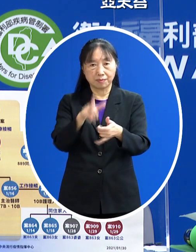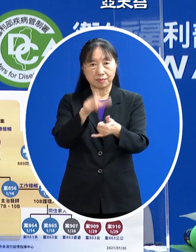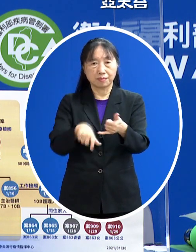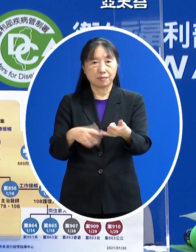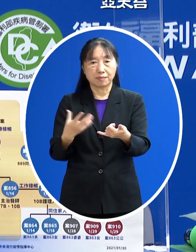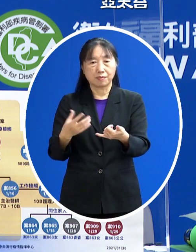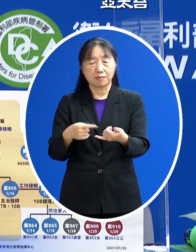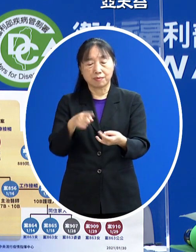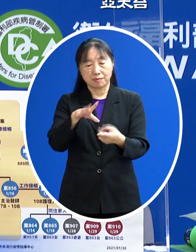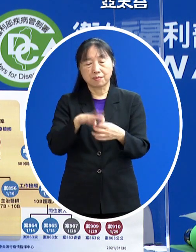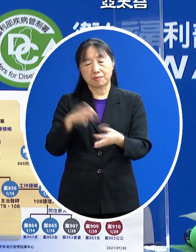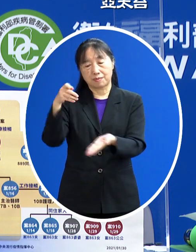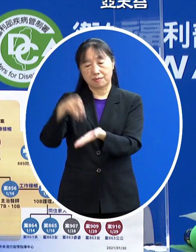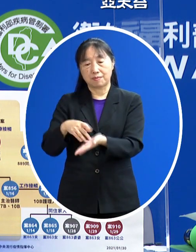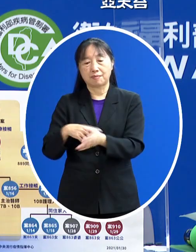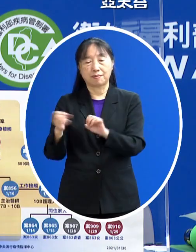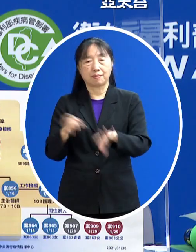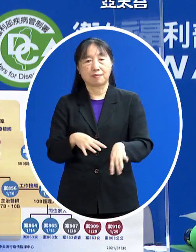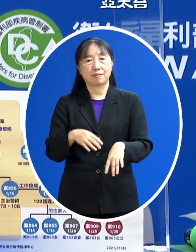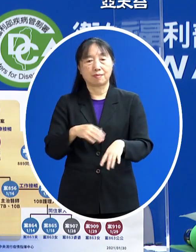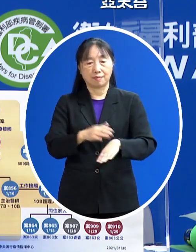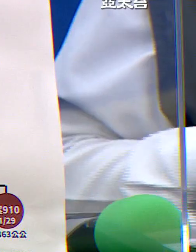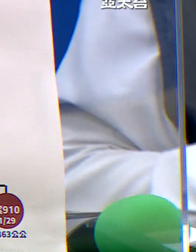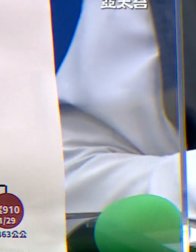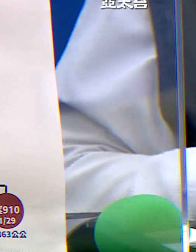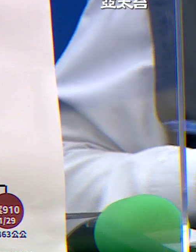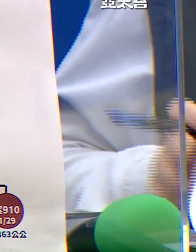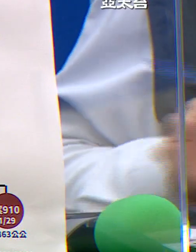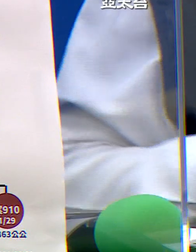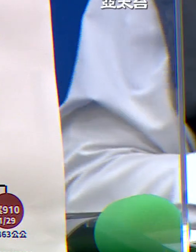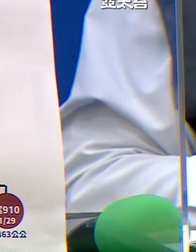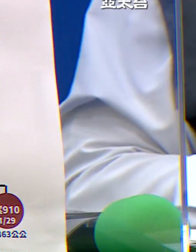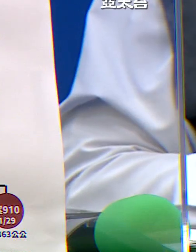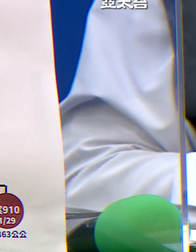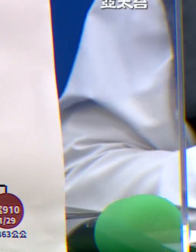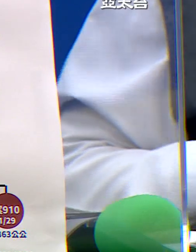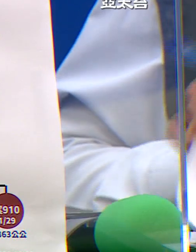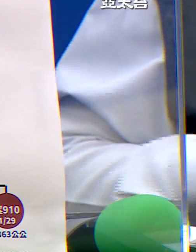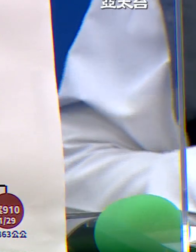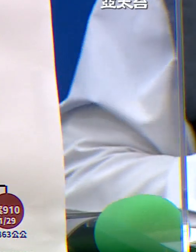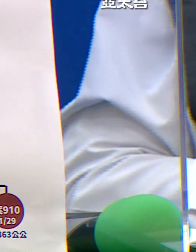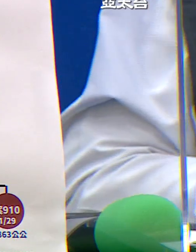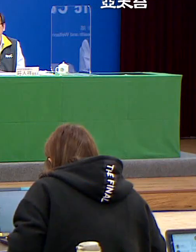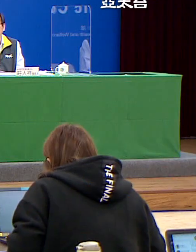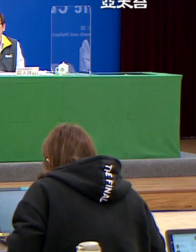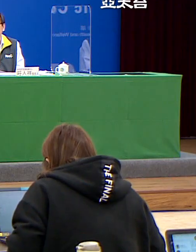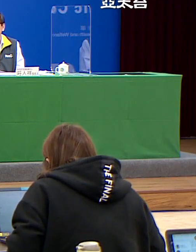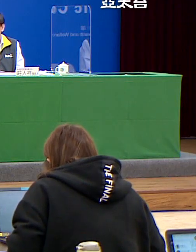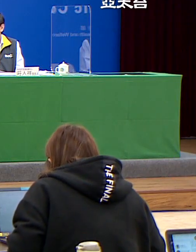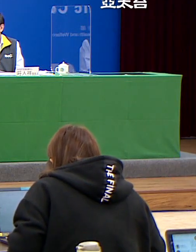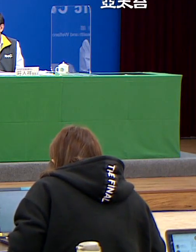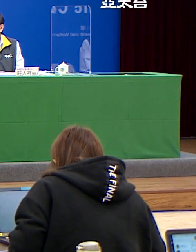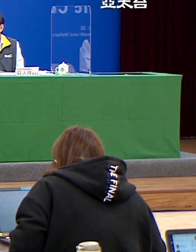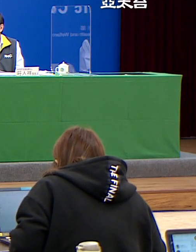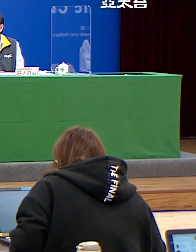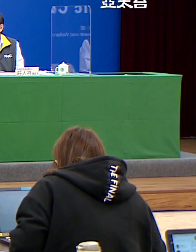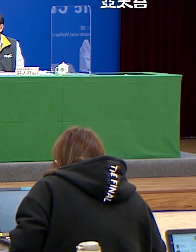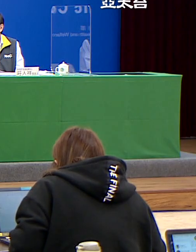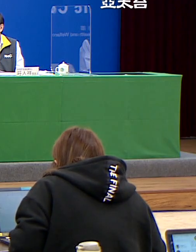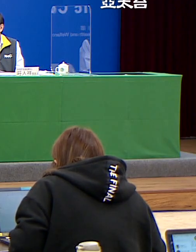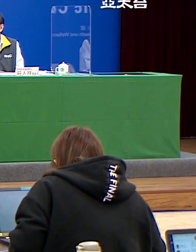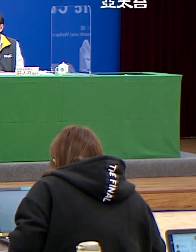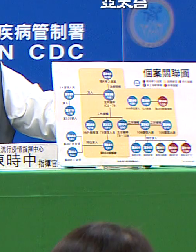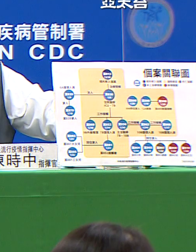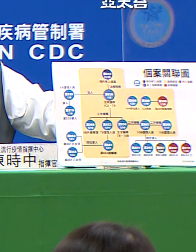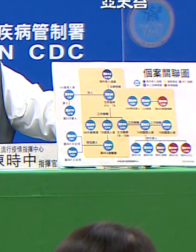急救，那所以就比较快的就过世了。 护理师一家七口当中有6人确诊，包括2周前确诊的丈夫与另一